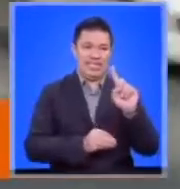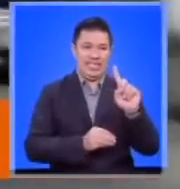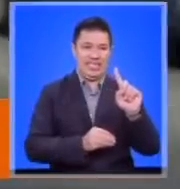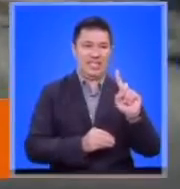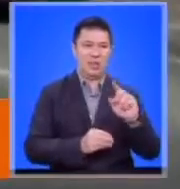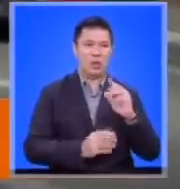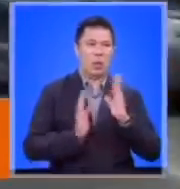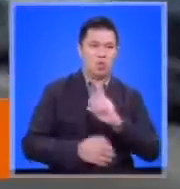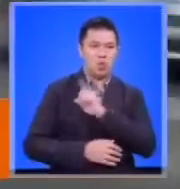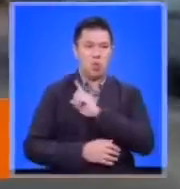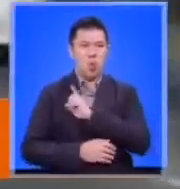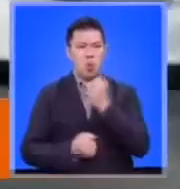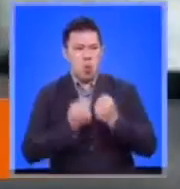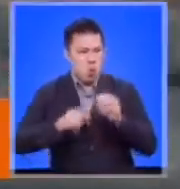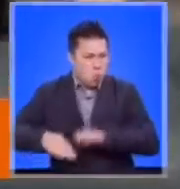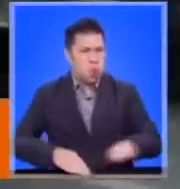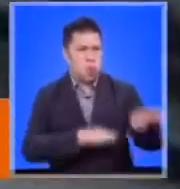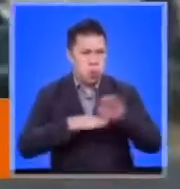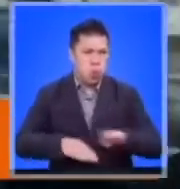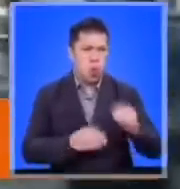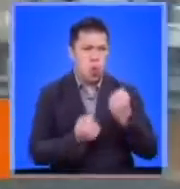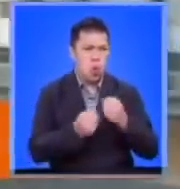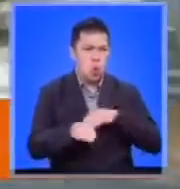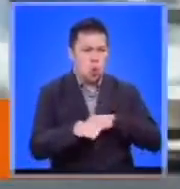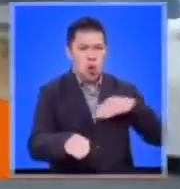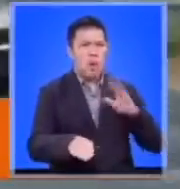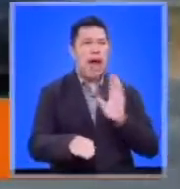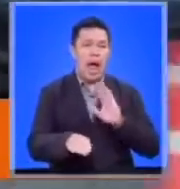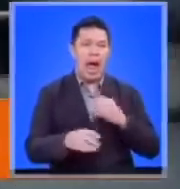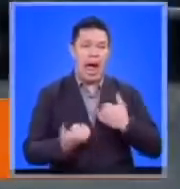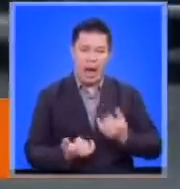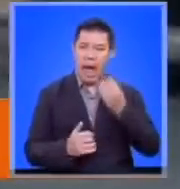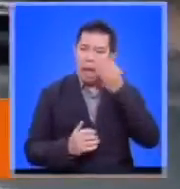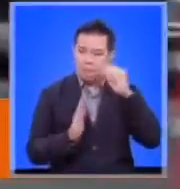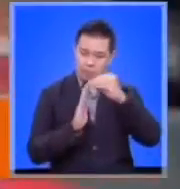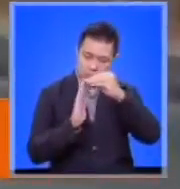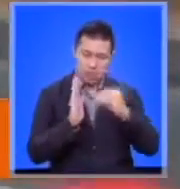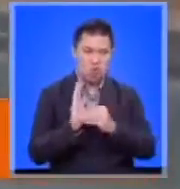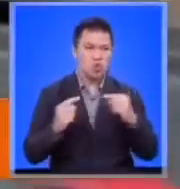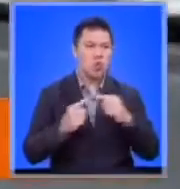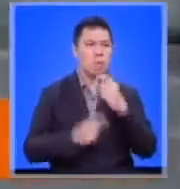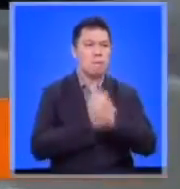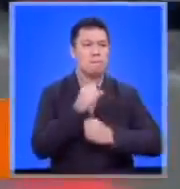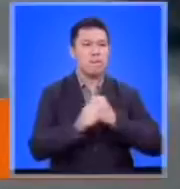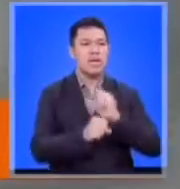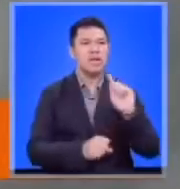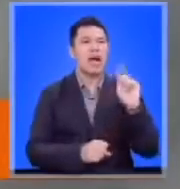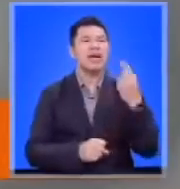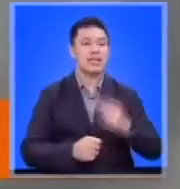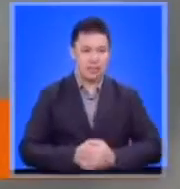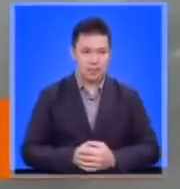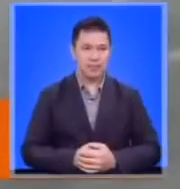เร่งระบายรถไม่ติดสระสรงค่ะยังคงมีบรรยากาศการเดินทางกลับหลังจากที่ฉลองเทศกาลปีใหม่กันนะคะ